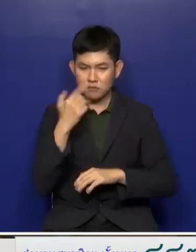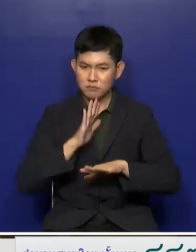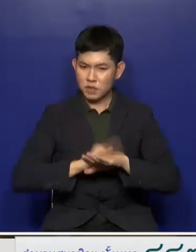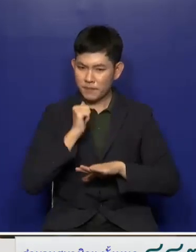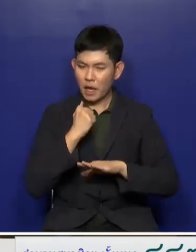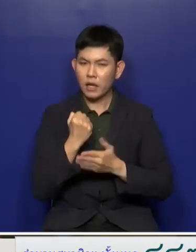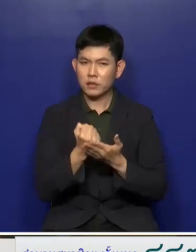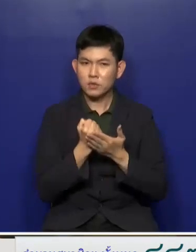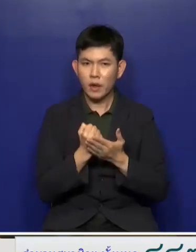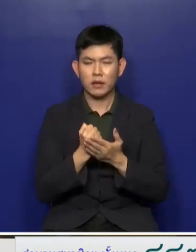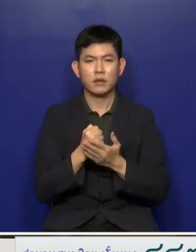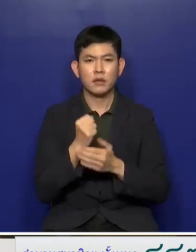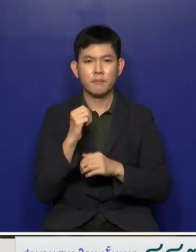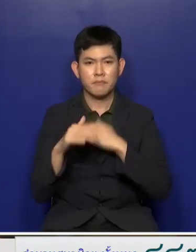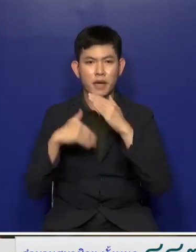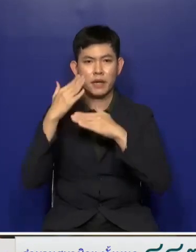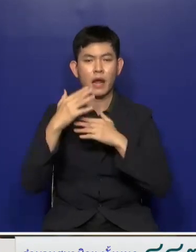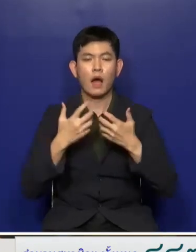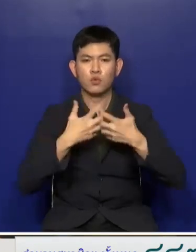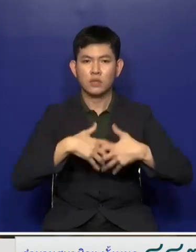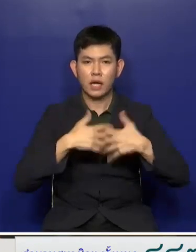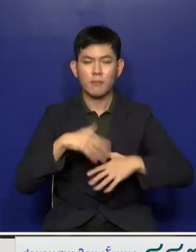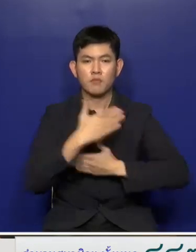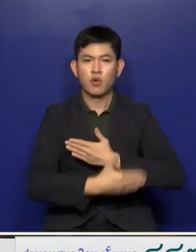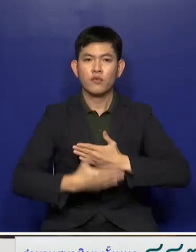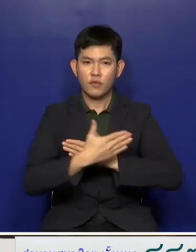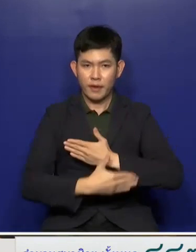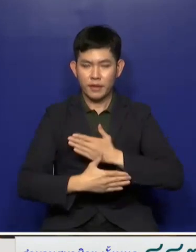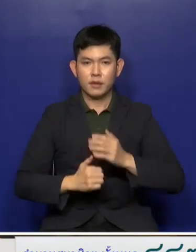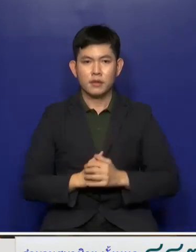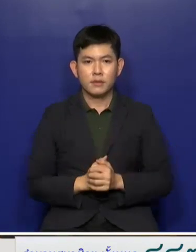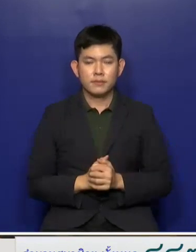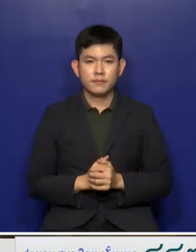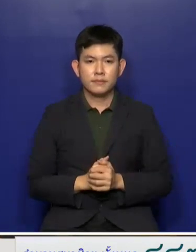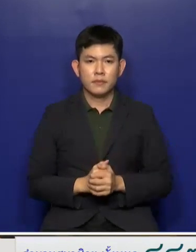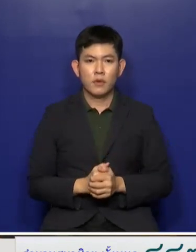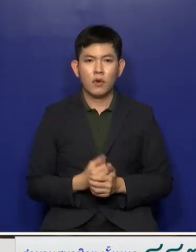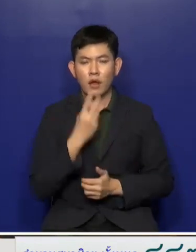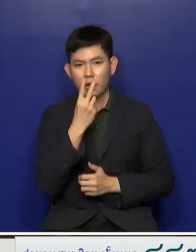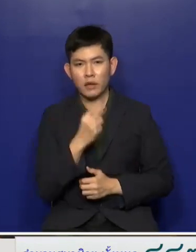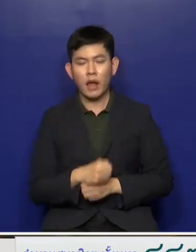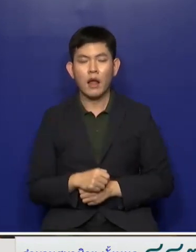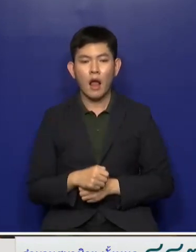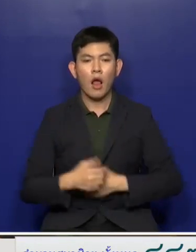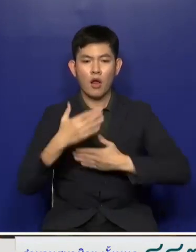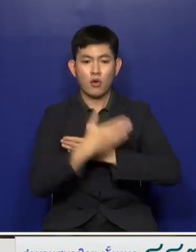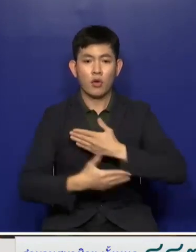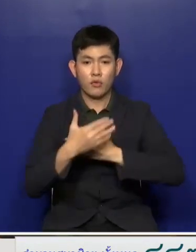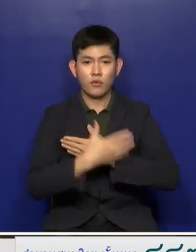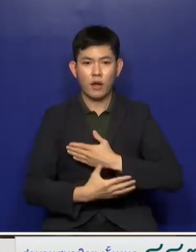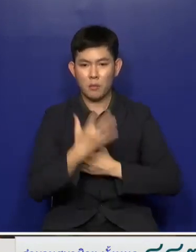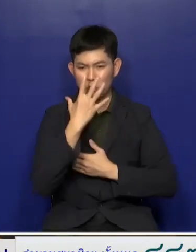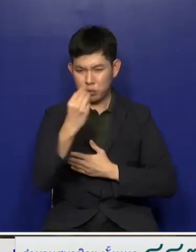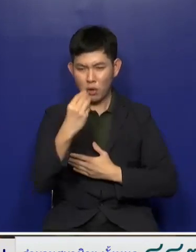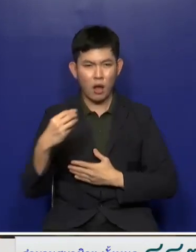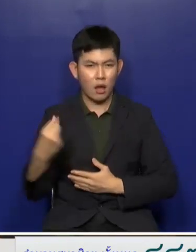ผู้ชำนาญการในเรื่องการพัฒนาอุตสาหกรรมรถไฟเพราะเราเห็นรูปแบบของรถไฟความเร็วสูงที่